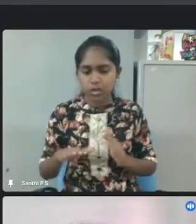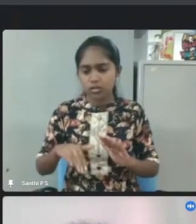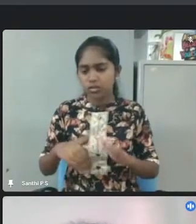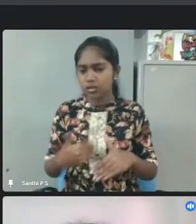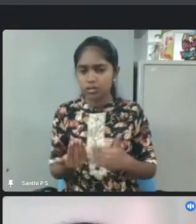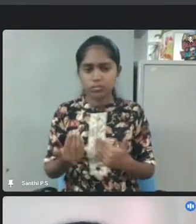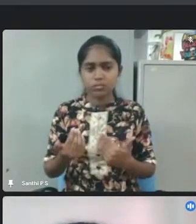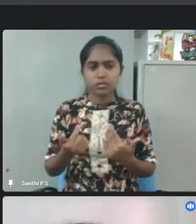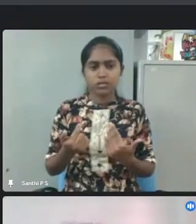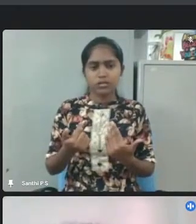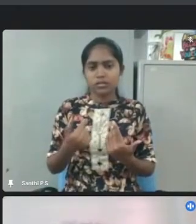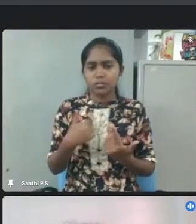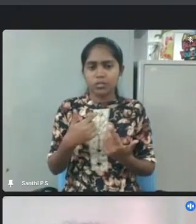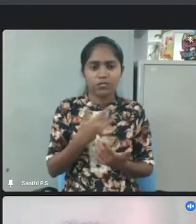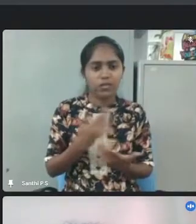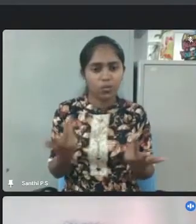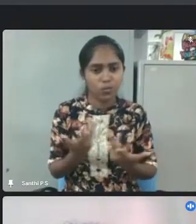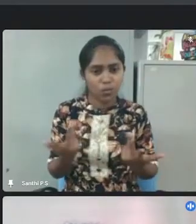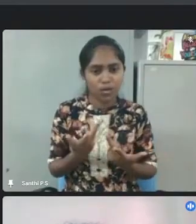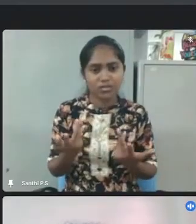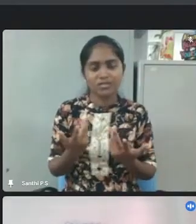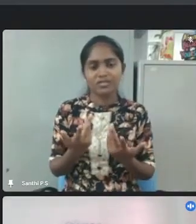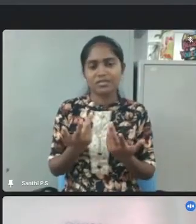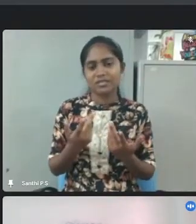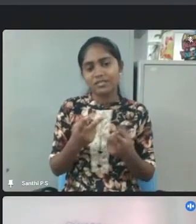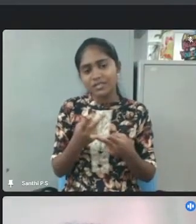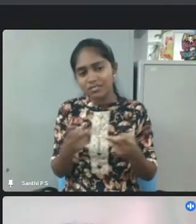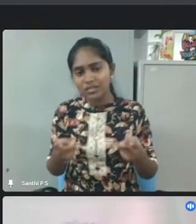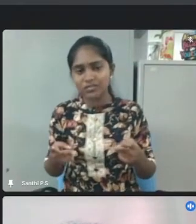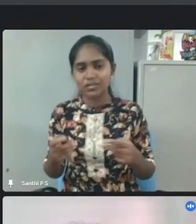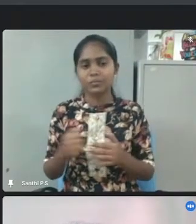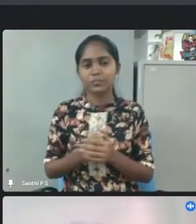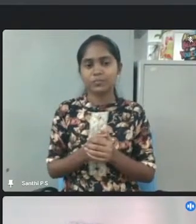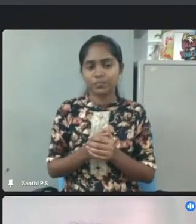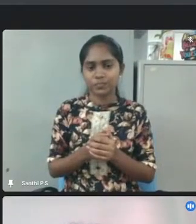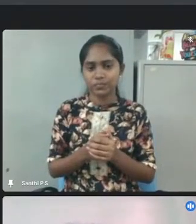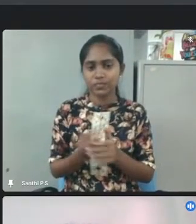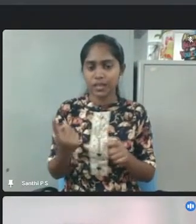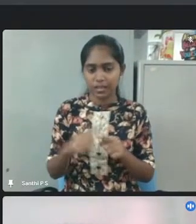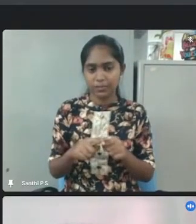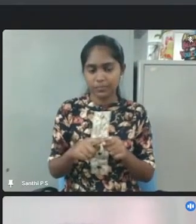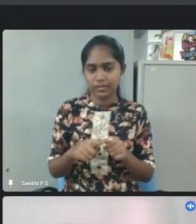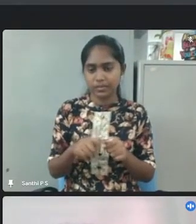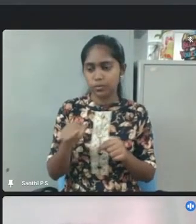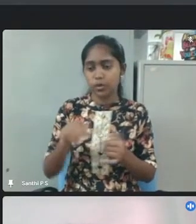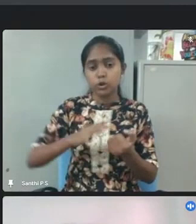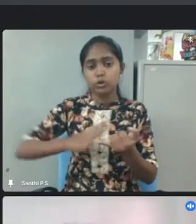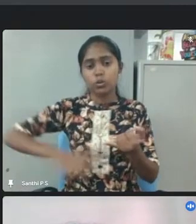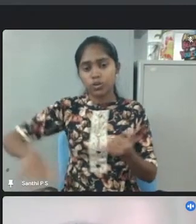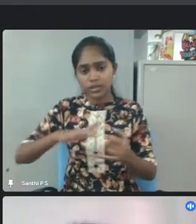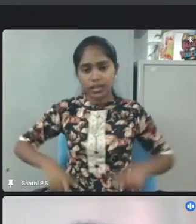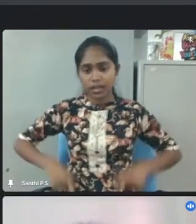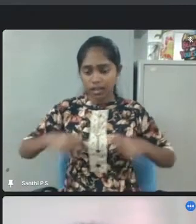ഞാൻ പഠിപ്പിക്കൽ മാത്രം ചെയ്തുകൊള്ളാം എന്നുള്ള ഒരു തീരുമാനം എൻ്റെ ഭാഗത്തു നിന്ന് വരുമ്പോഴും എൻ്റെ സാമൂഹിക ജീവിതത്തിലുള്ള എൻ്റെ